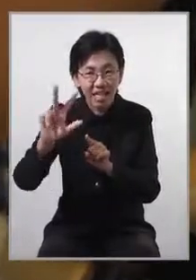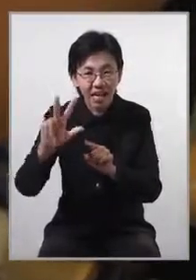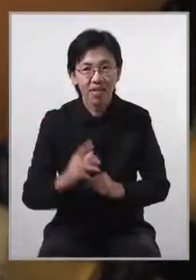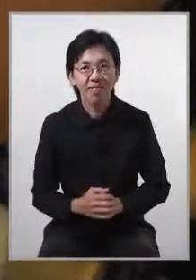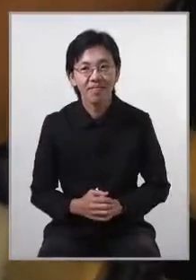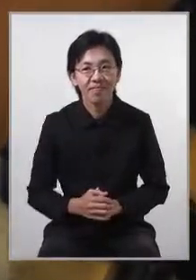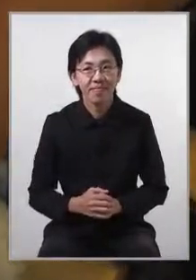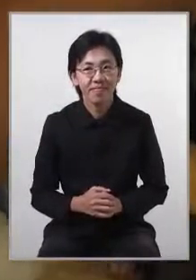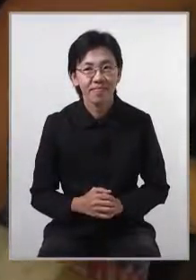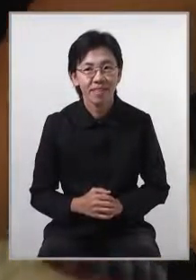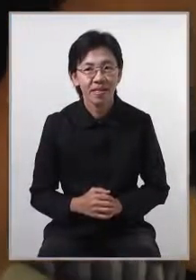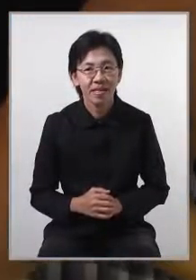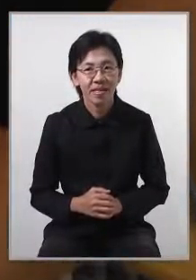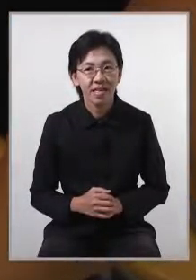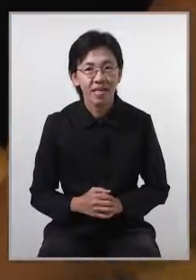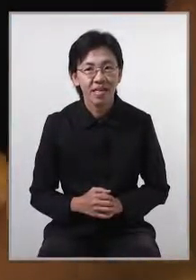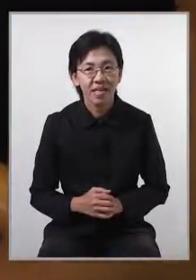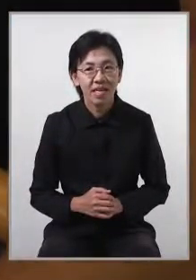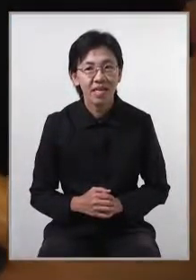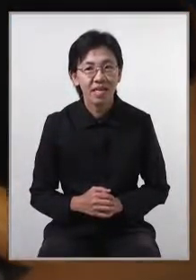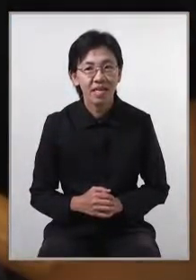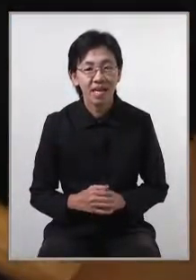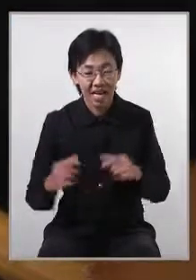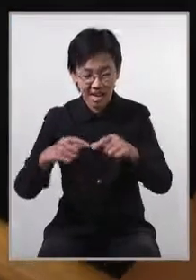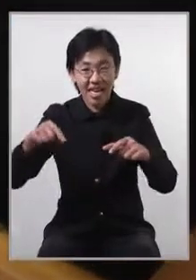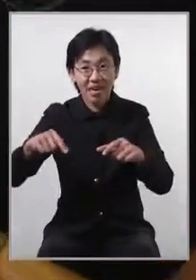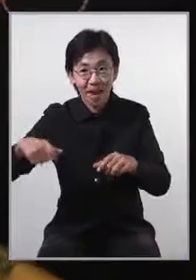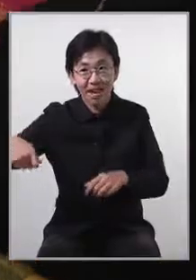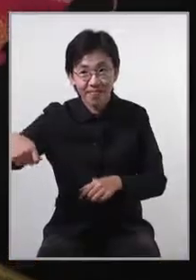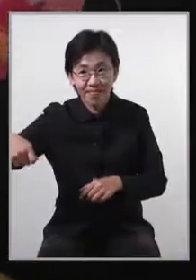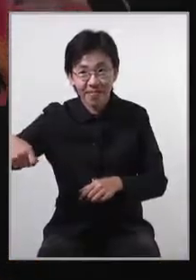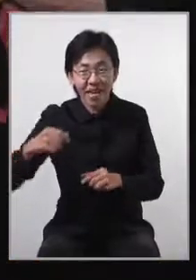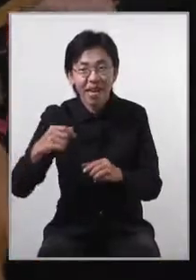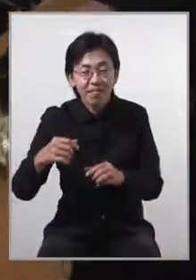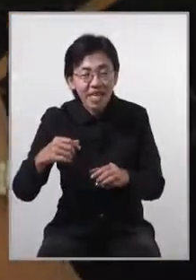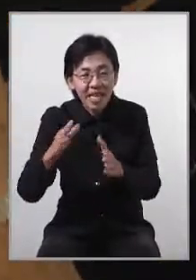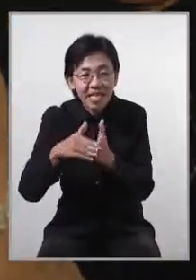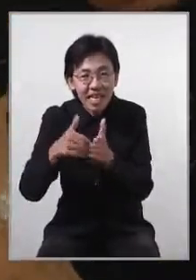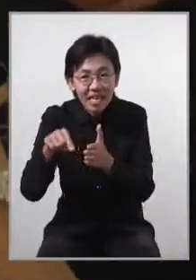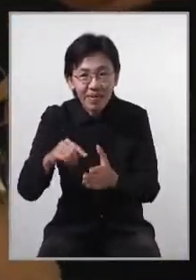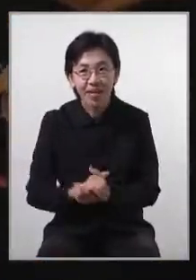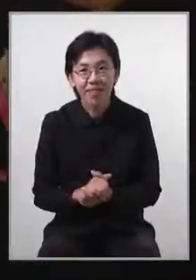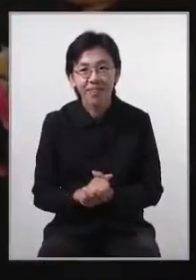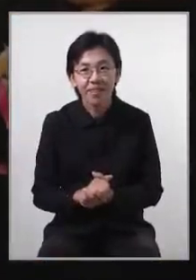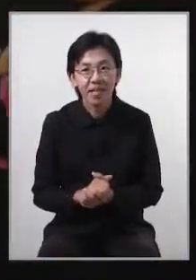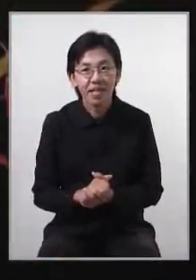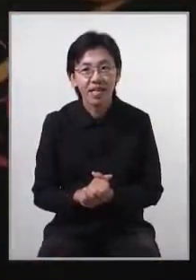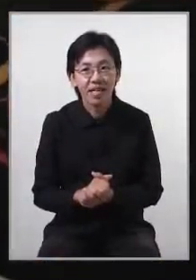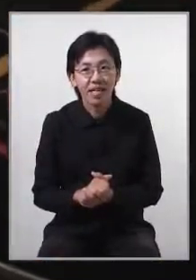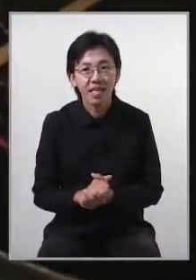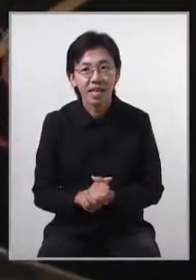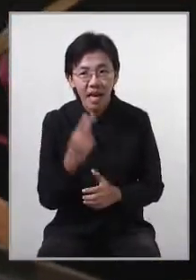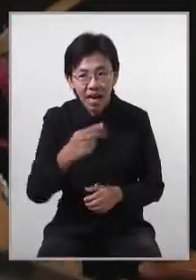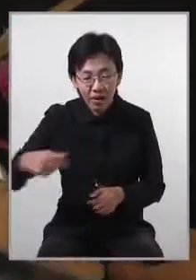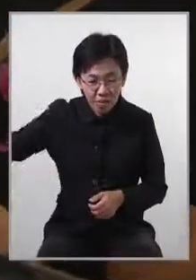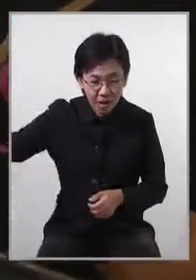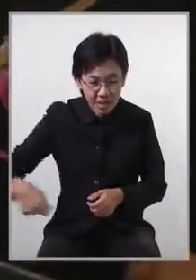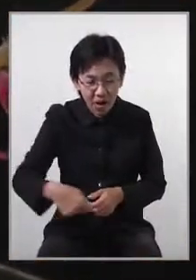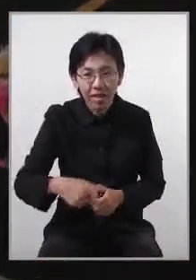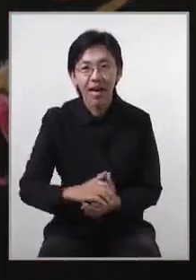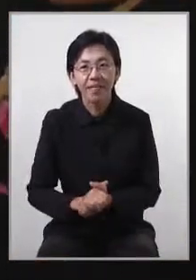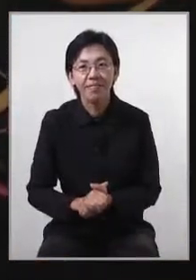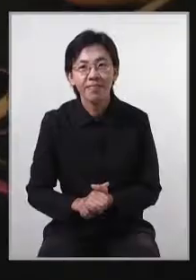ได้แล้วก็มีบนกระสวยก็มีได้หยุดสี1แล้วบนหลอดได้มีสีก็สอดได้ไปแล้วไปเกี่ยว